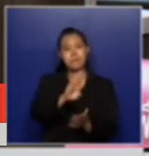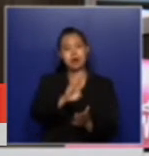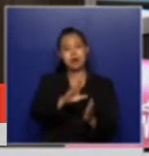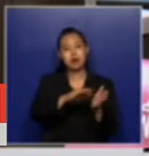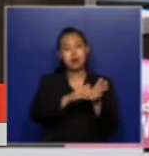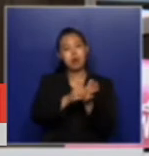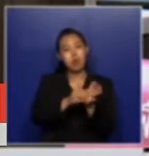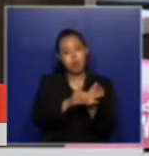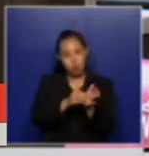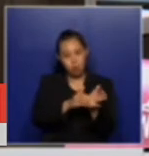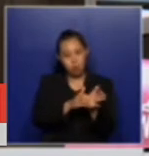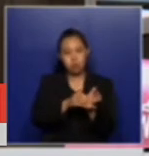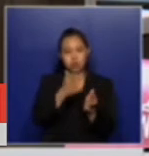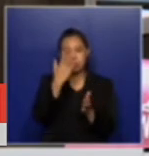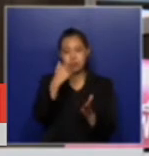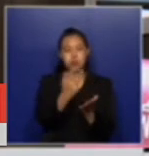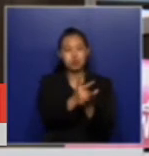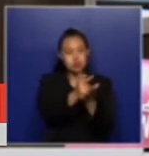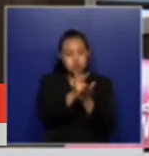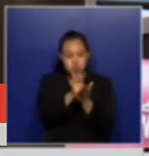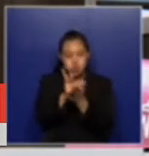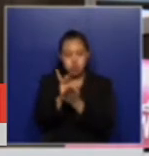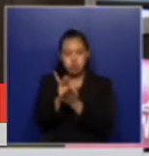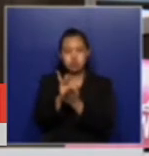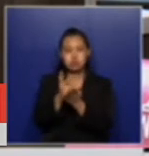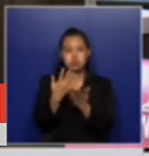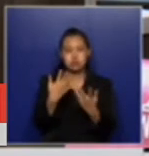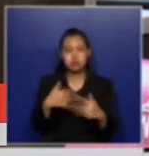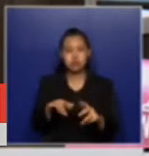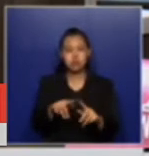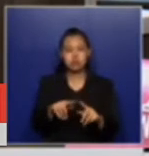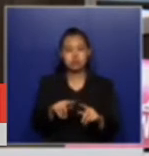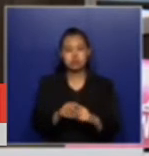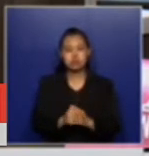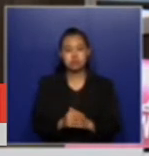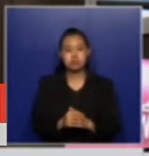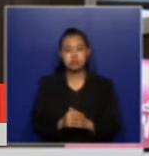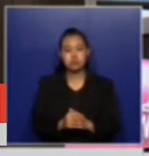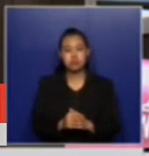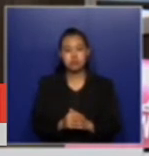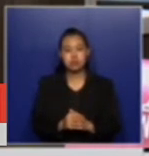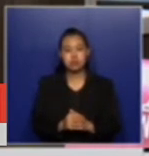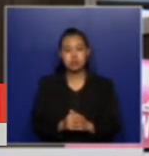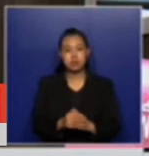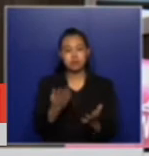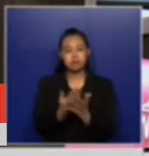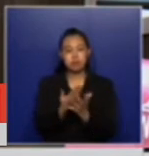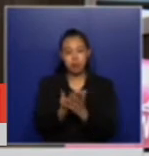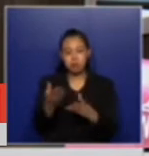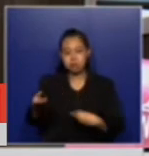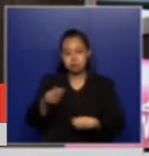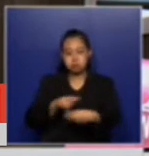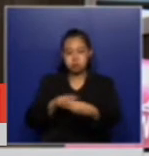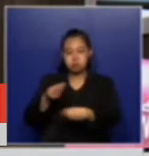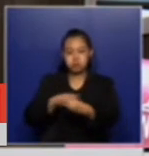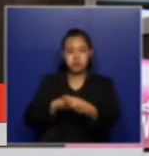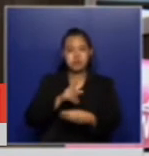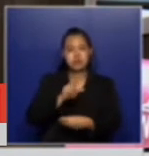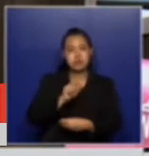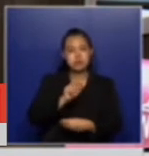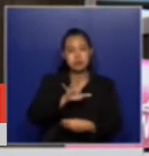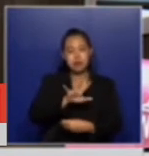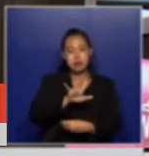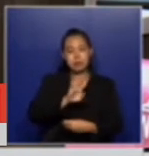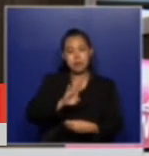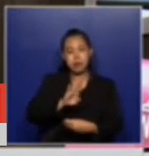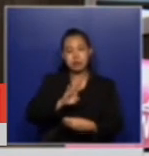พราะว่ามีการกู้เงินกู้ทองกันแล้วทำให้เงินบาทเราเนี่ยจากเคยมีอัตราแลกเปลี่ยน25บาทต่อ1 US ด